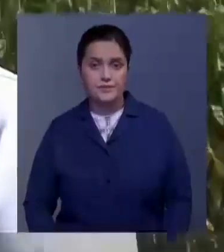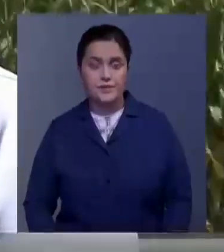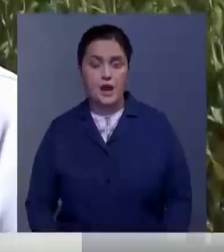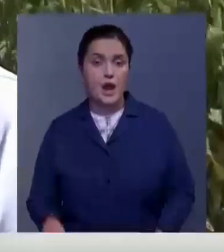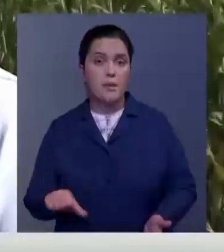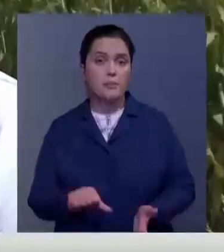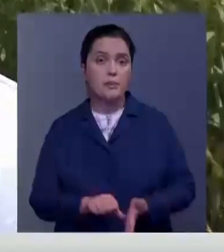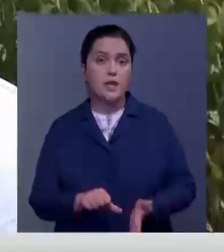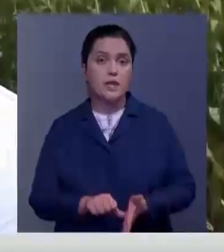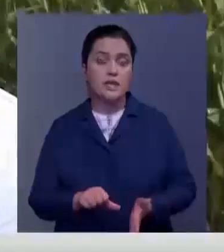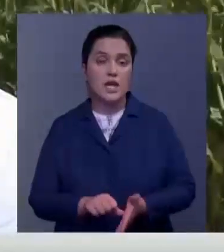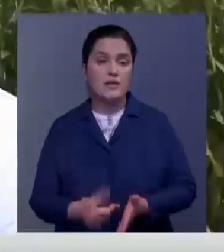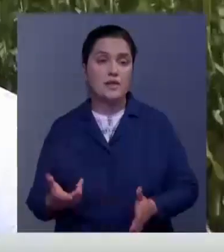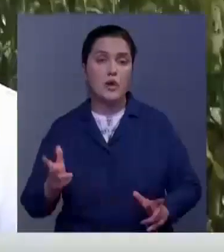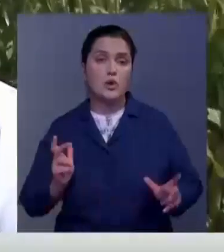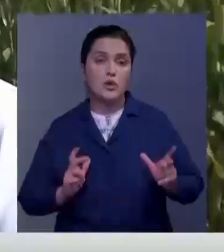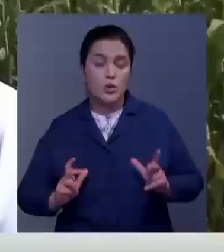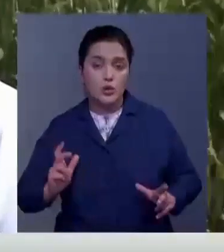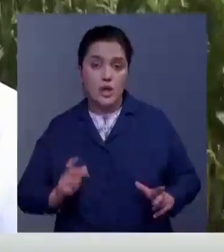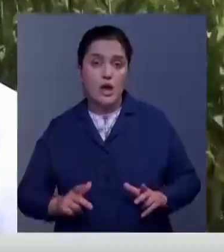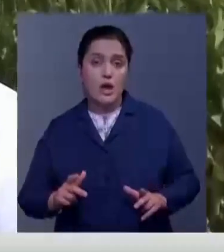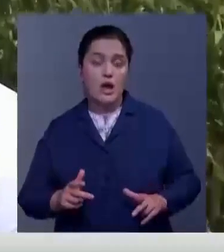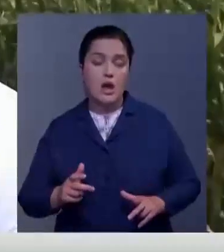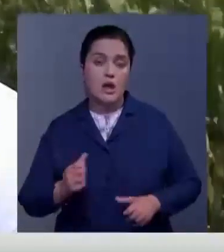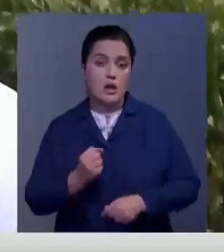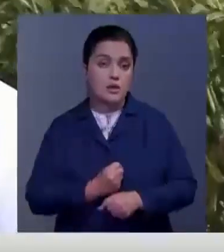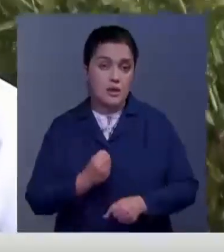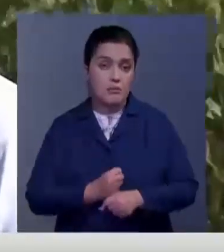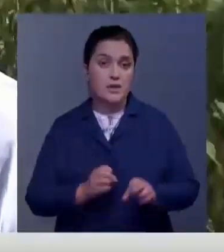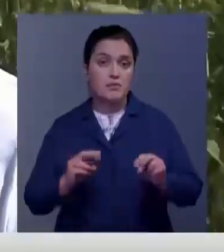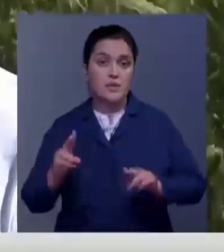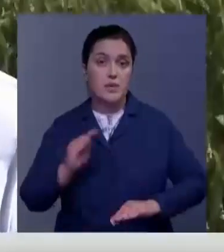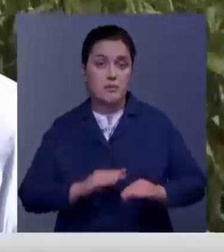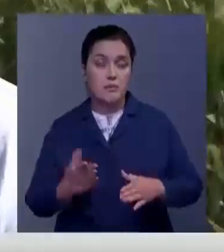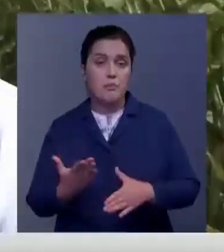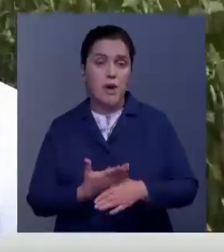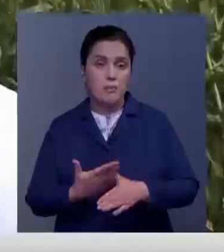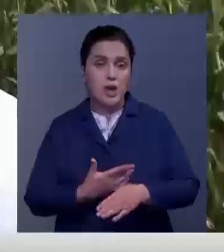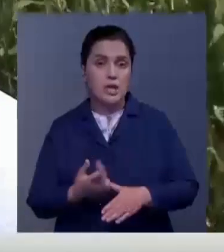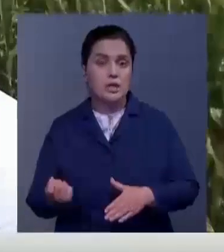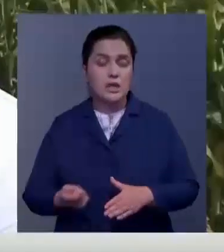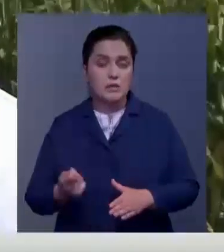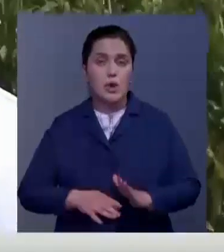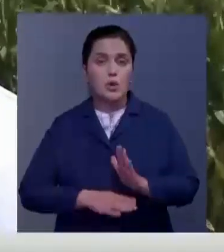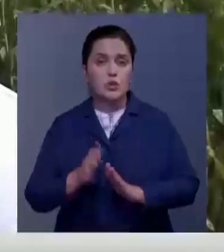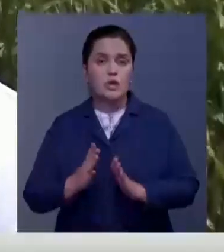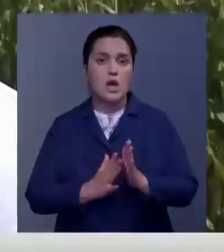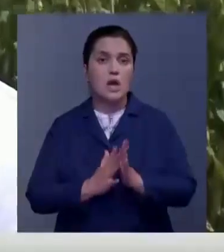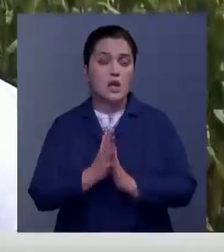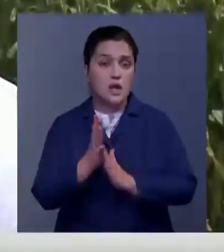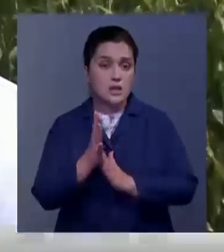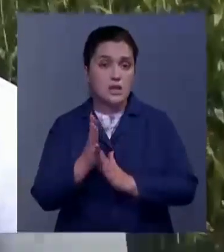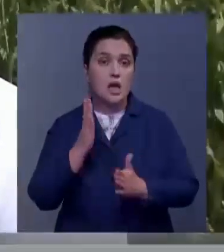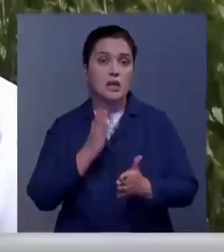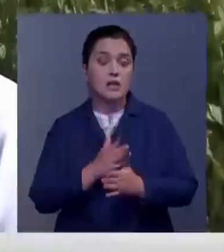Представители Института почвоведения разработали специальный препарат. Он помогает семенам лучше расти в условиях засоления.